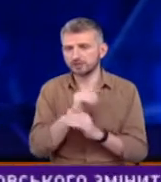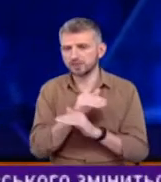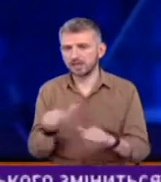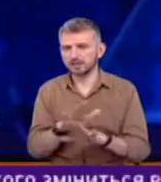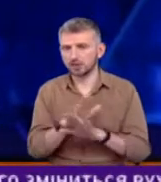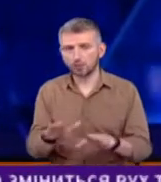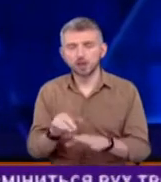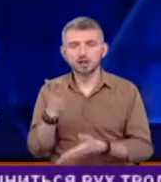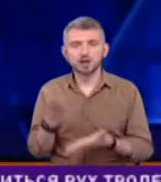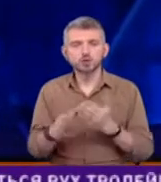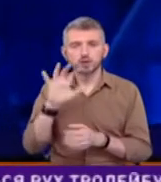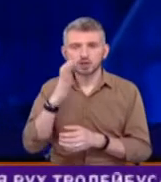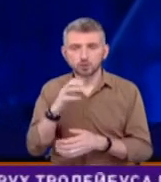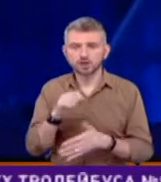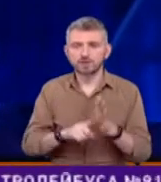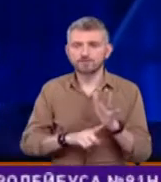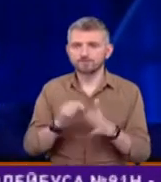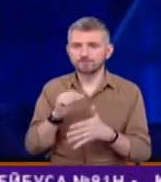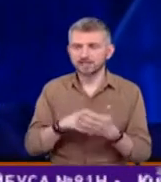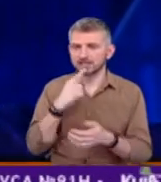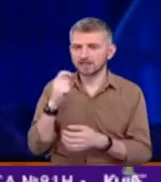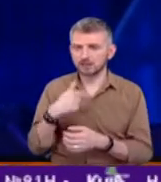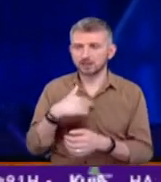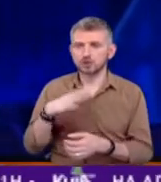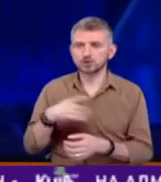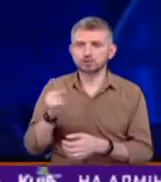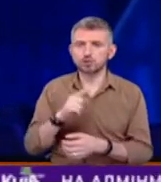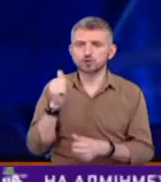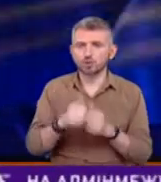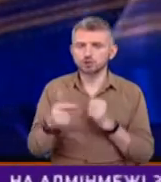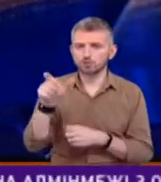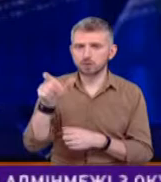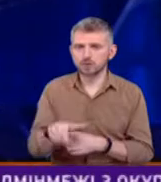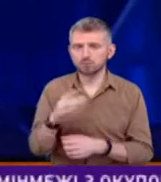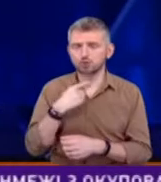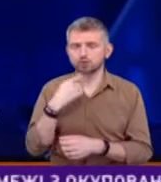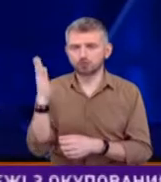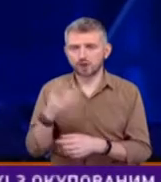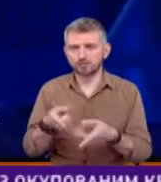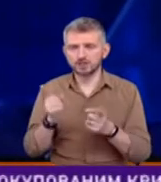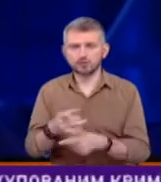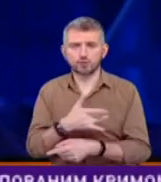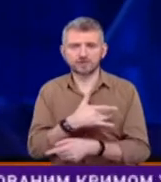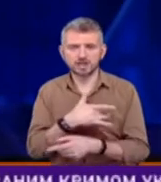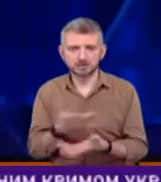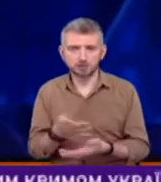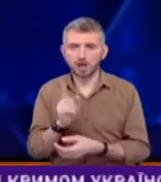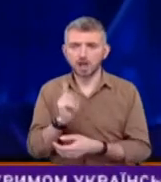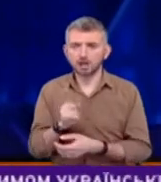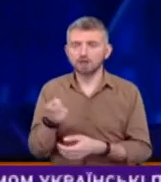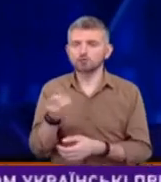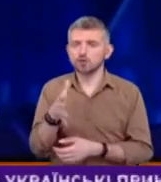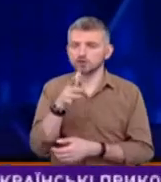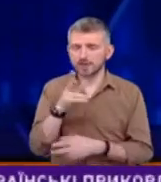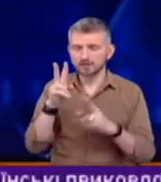Але все ж таки, якщо серйозно, від неділі я очікую того, що кожен громадянин проголосував дійсно серцем, але в той же